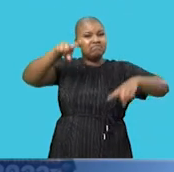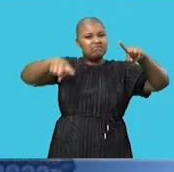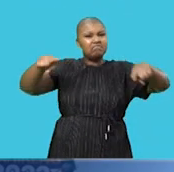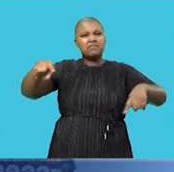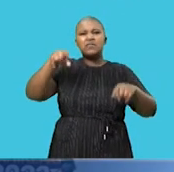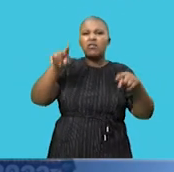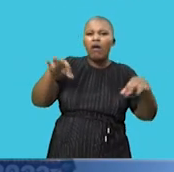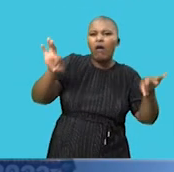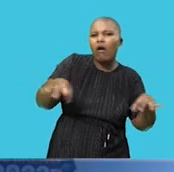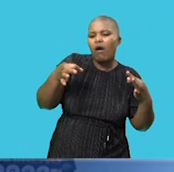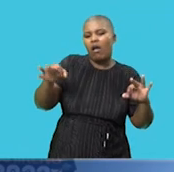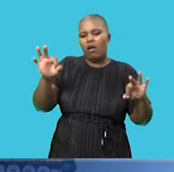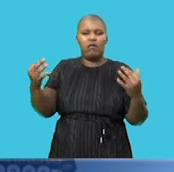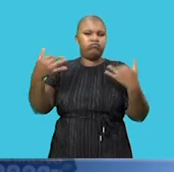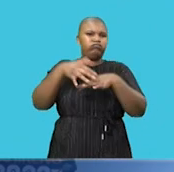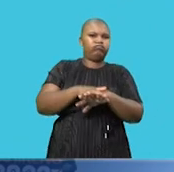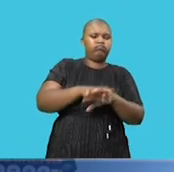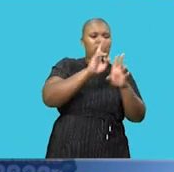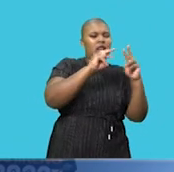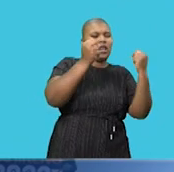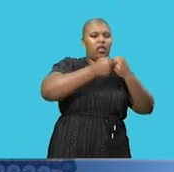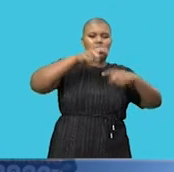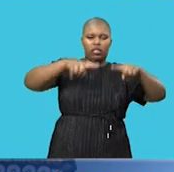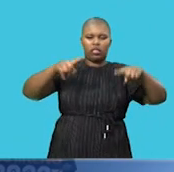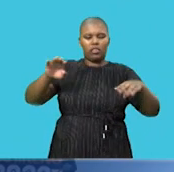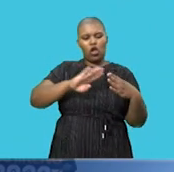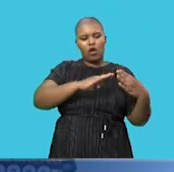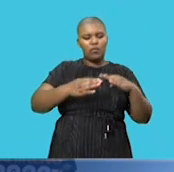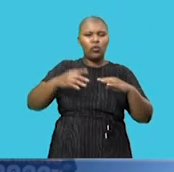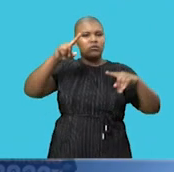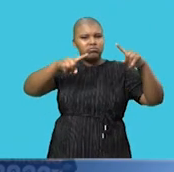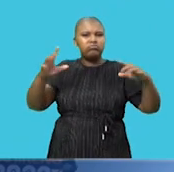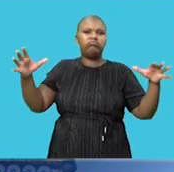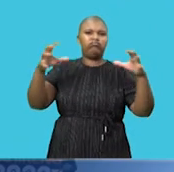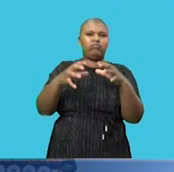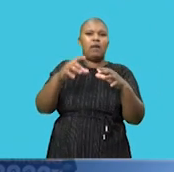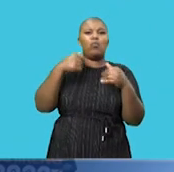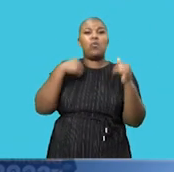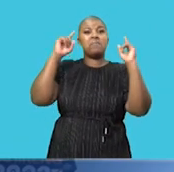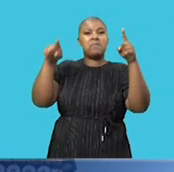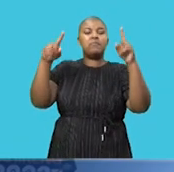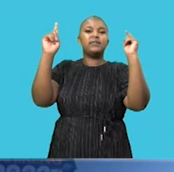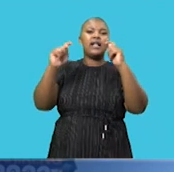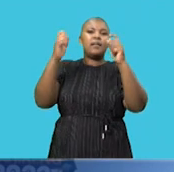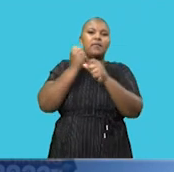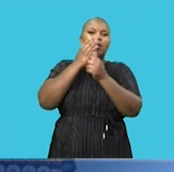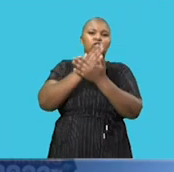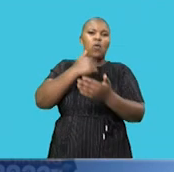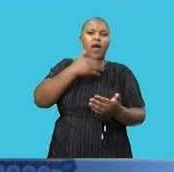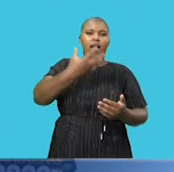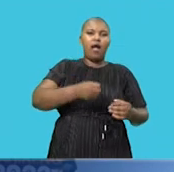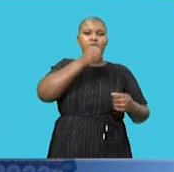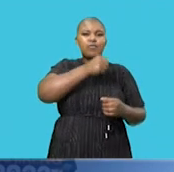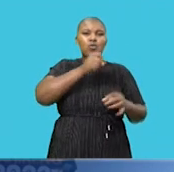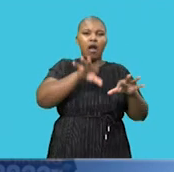the nations together. We have to bring all the community together so that we celebrate what we have, which